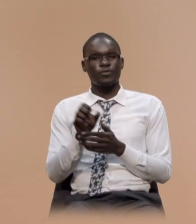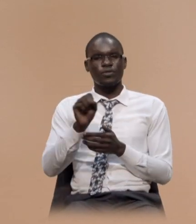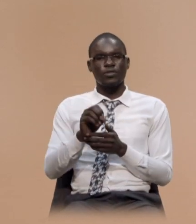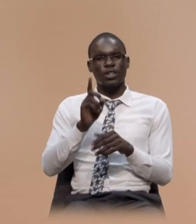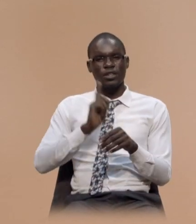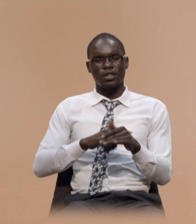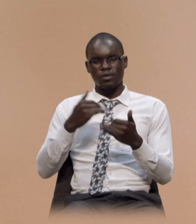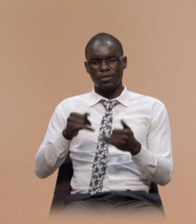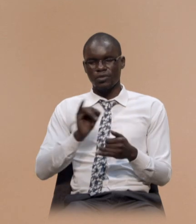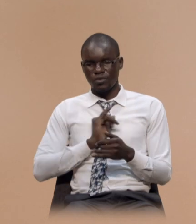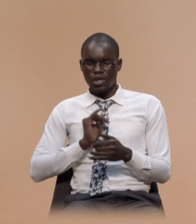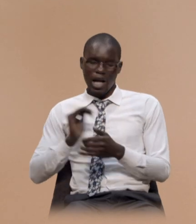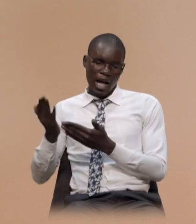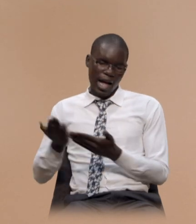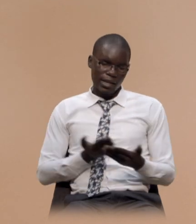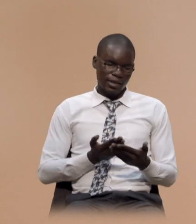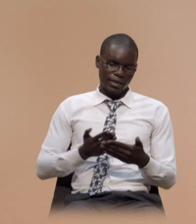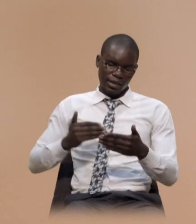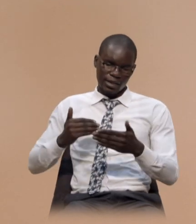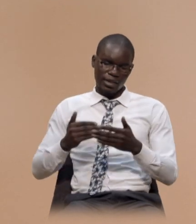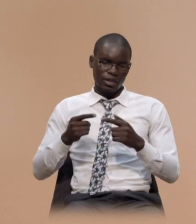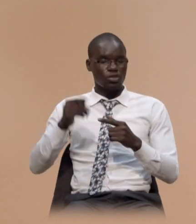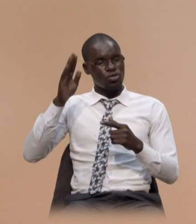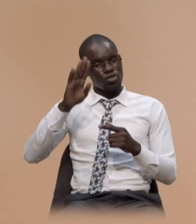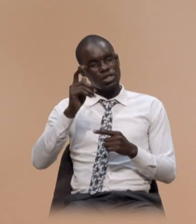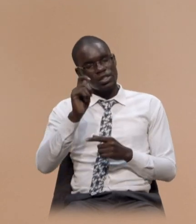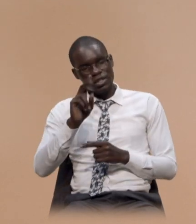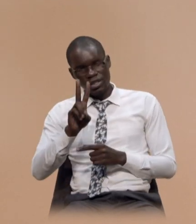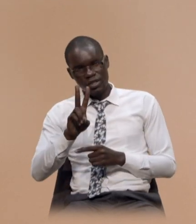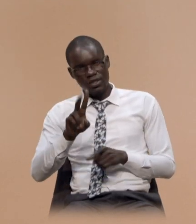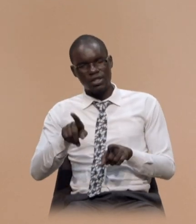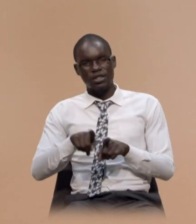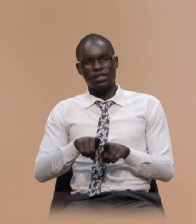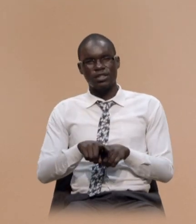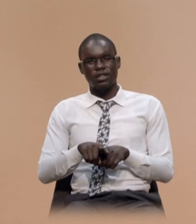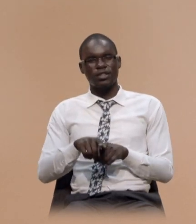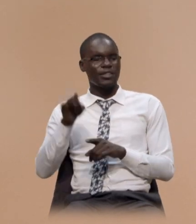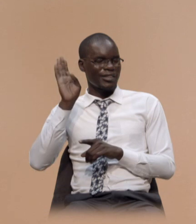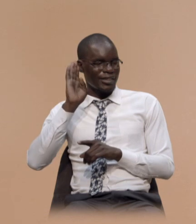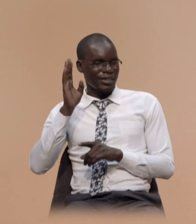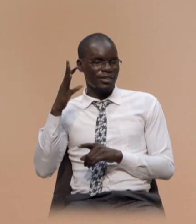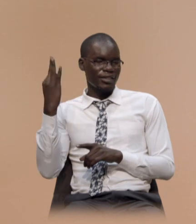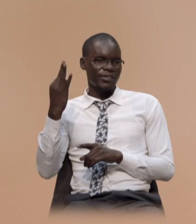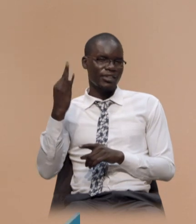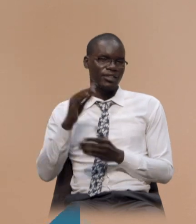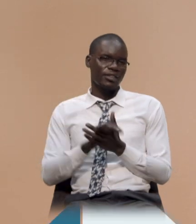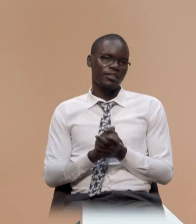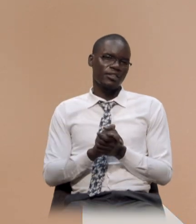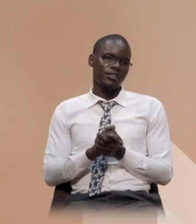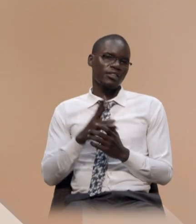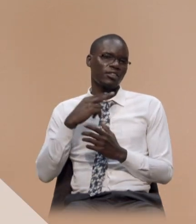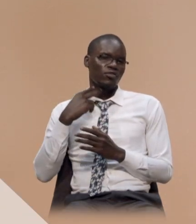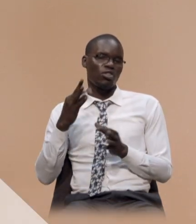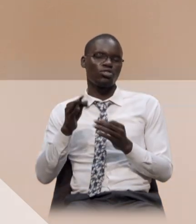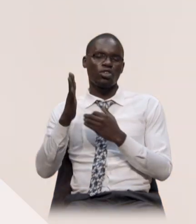kwa wakati huu nakukaribisha uweze kukaa kando ya runinga yako, uendelee kukaa kando ya runinga yako, usikilize mahubiri, sauti ya